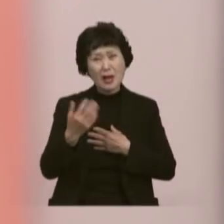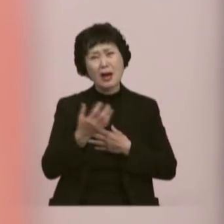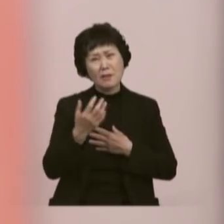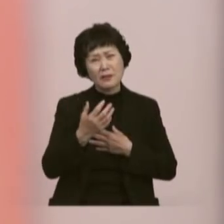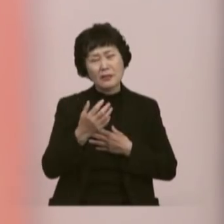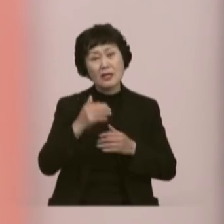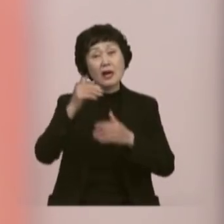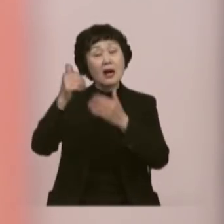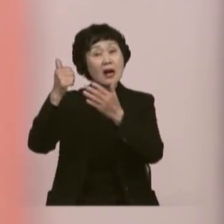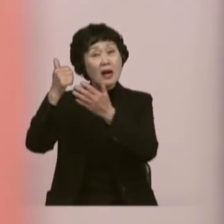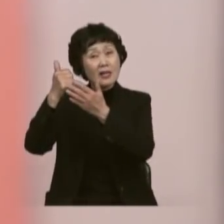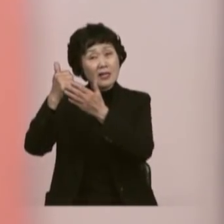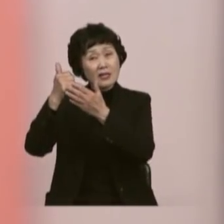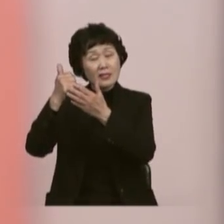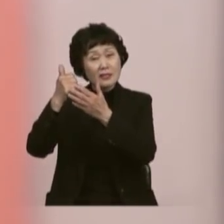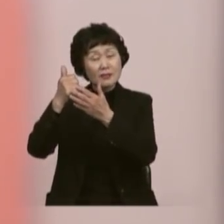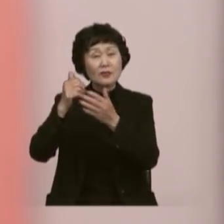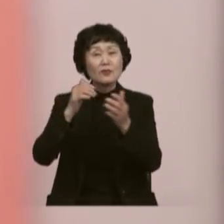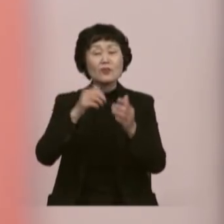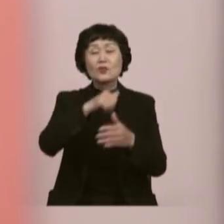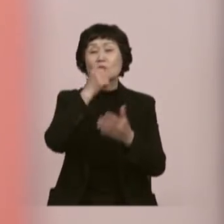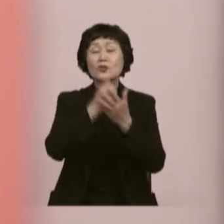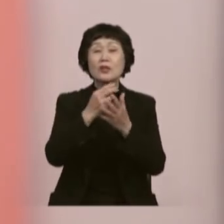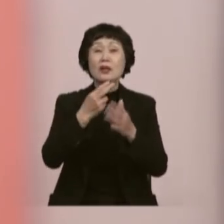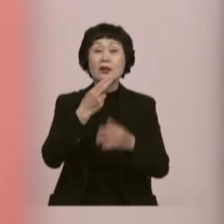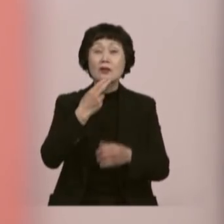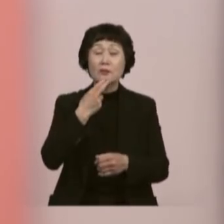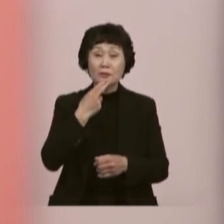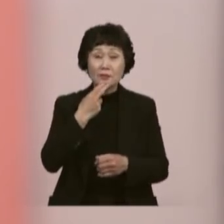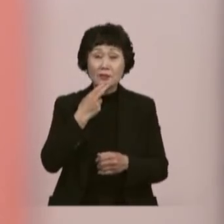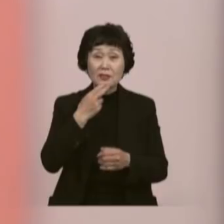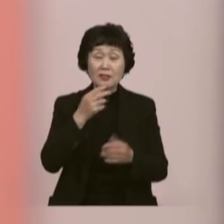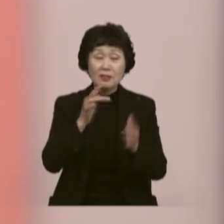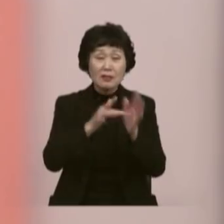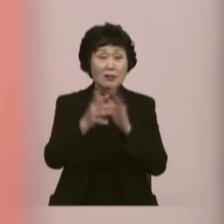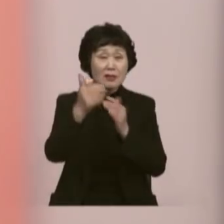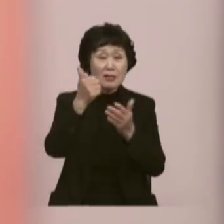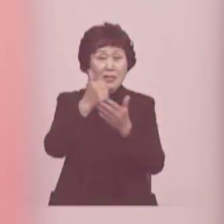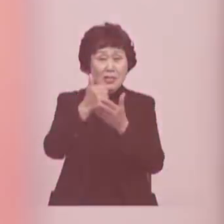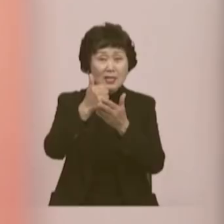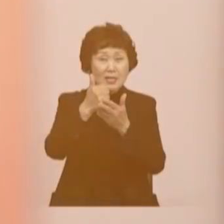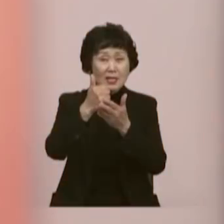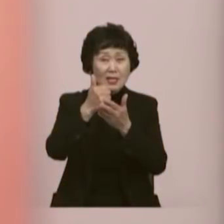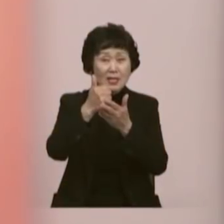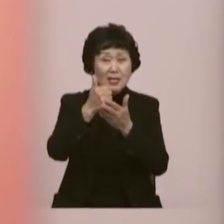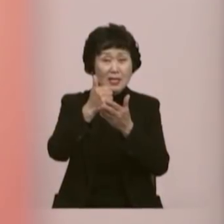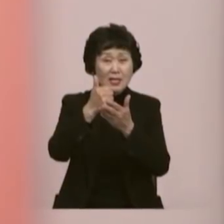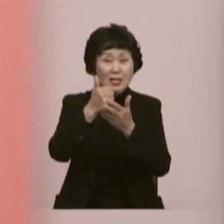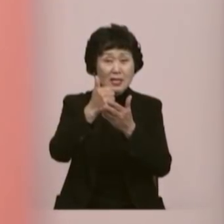자기 아들을 십자가에 끌고 갈 때 얼마나 제가 정말 수천 번 울면서.